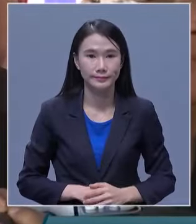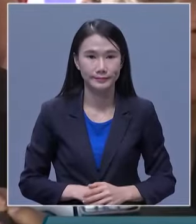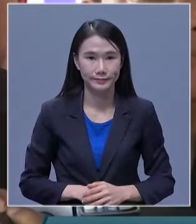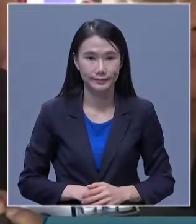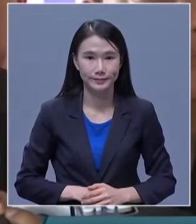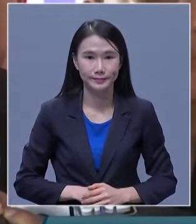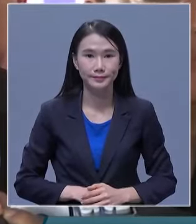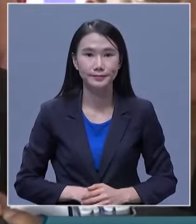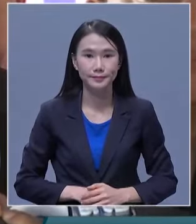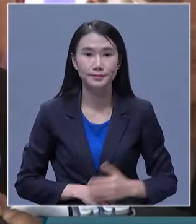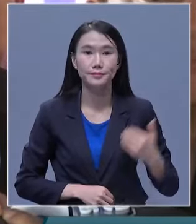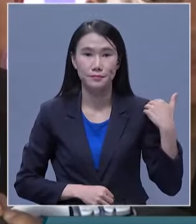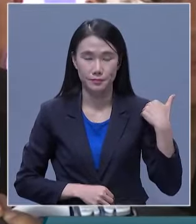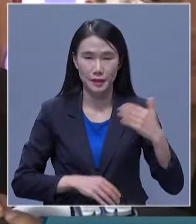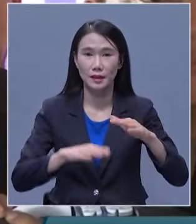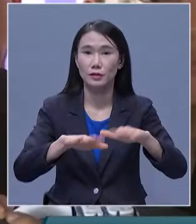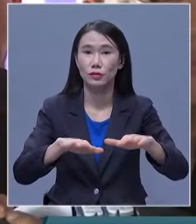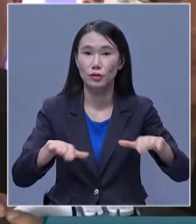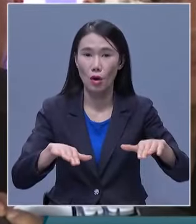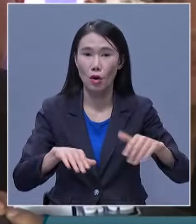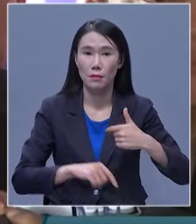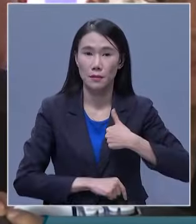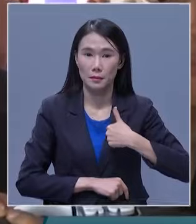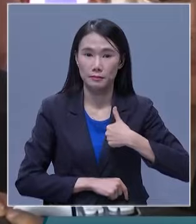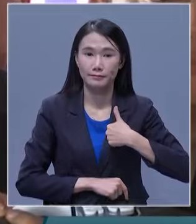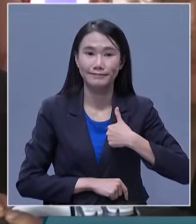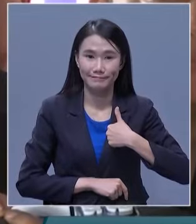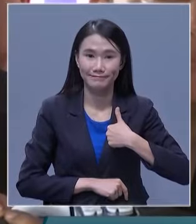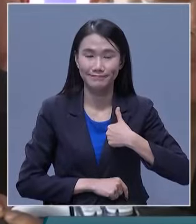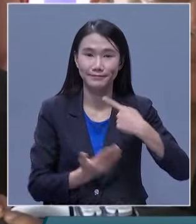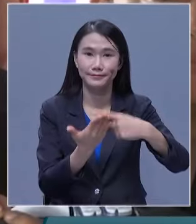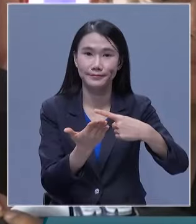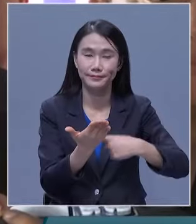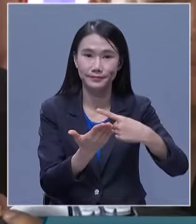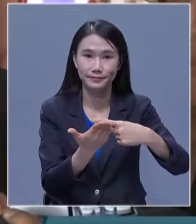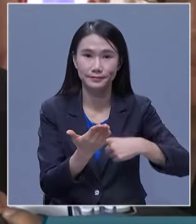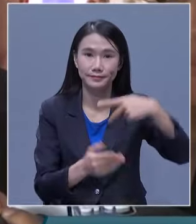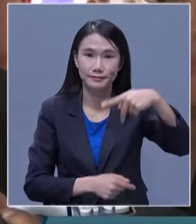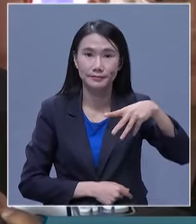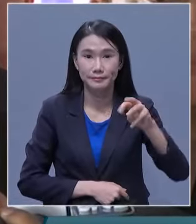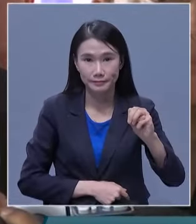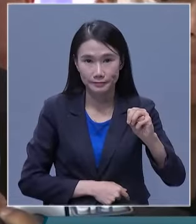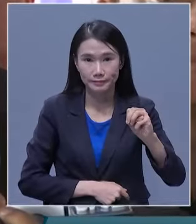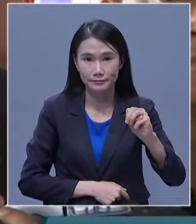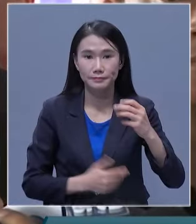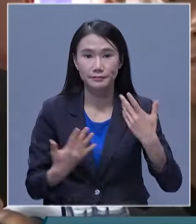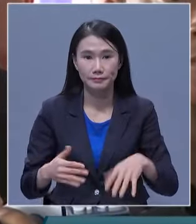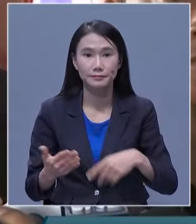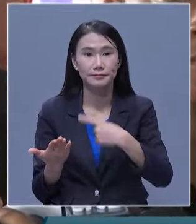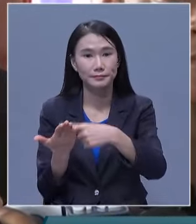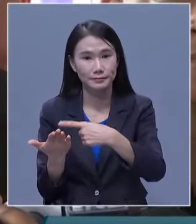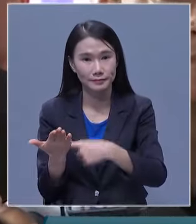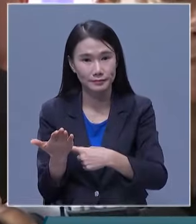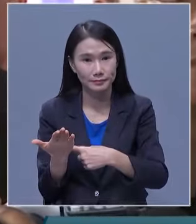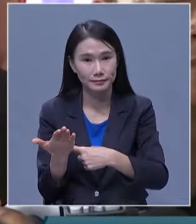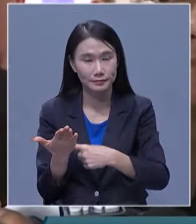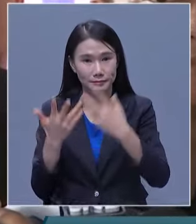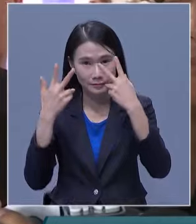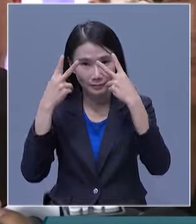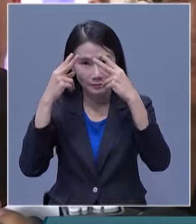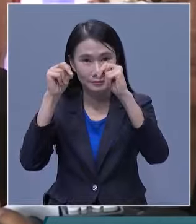มีน้องๆผมที่เป็นนอกจากผมเองเป็นที่ปรึกษาพม.แล้วก็ยังเป็นที่ปรึกษายังเป็นนาย